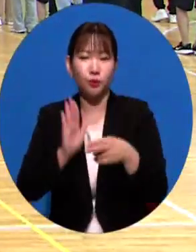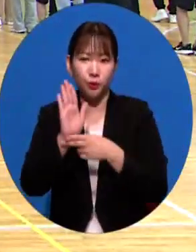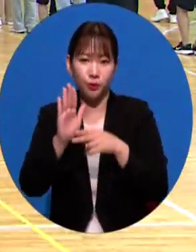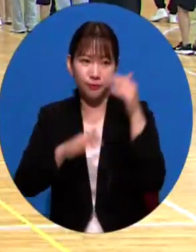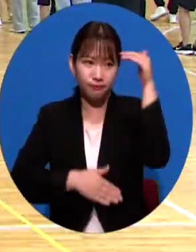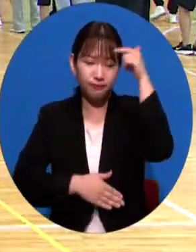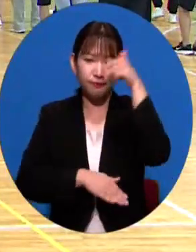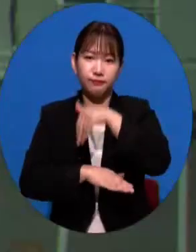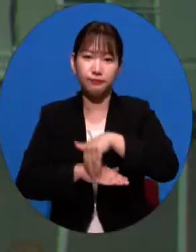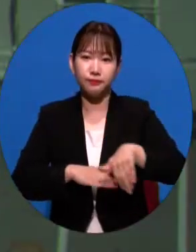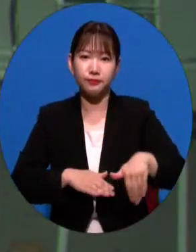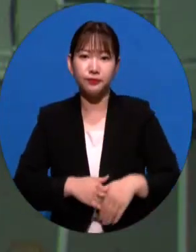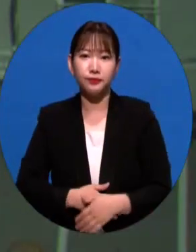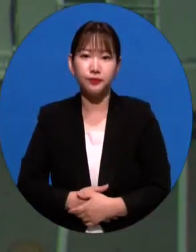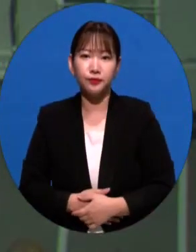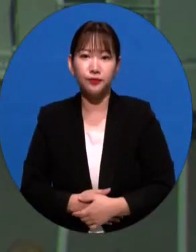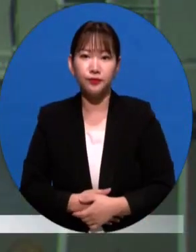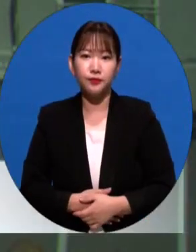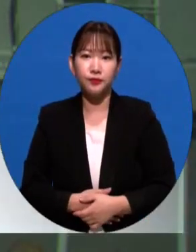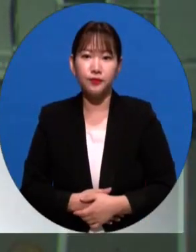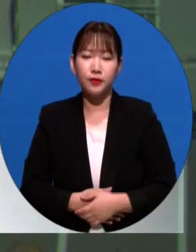예정입니다.